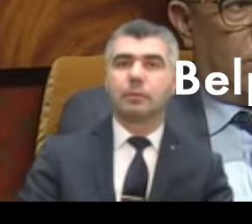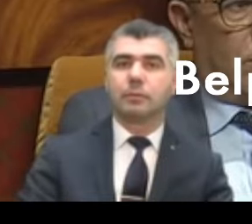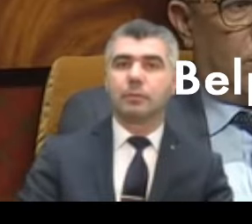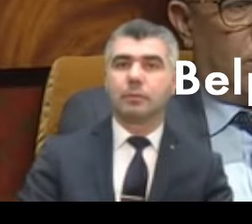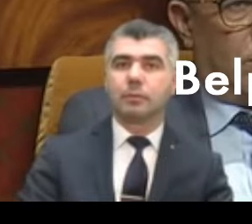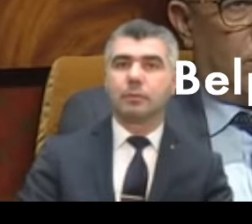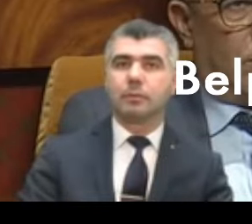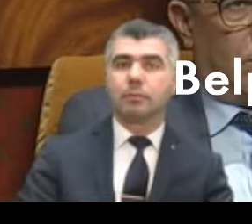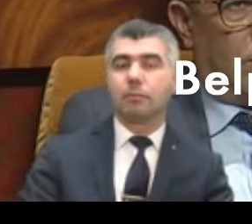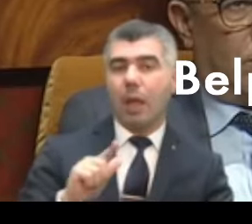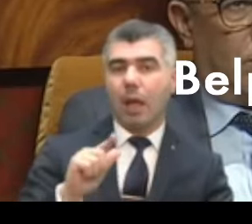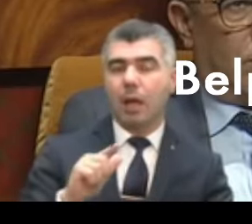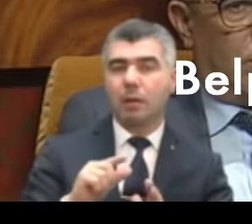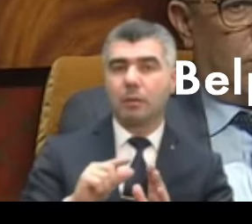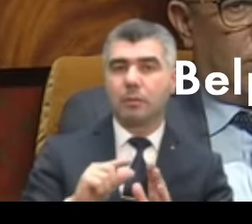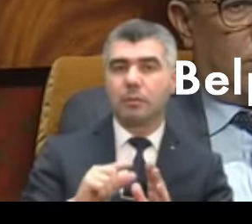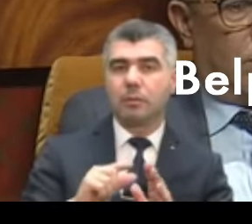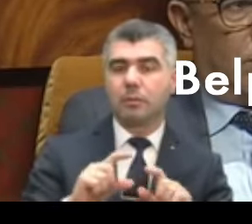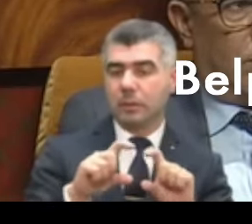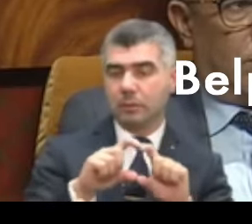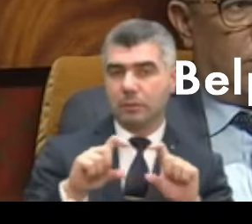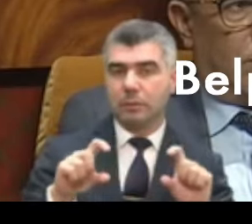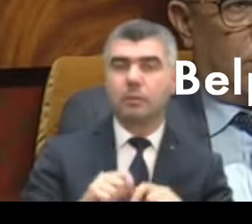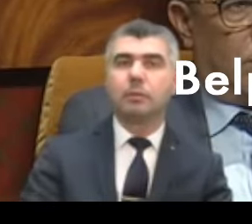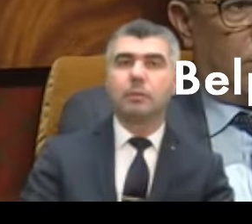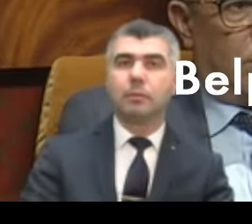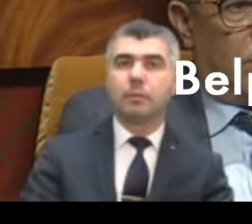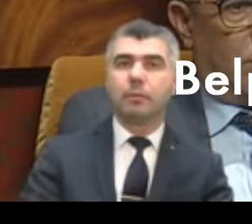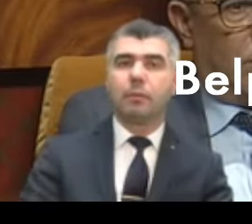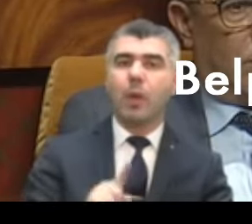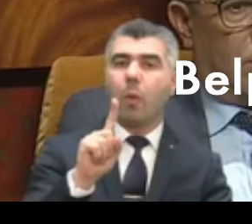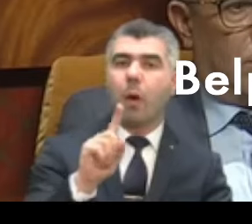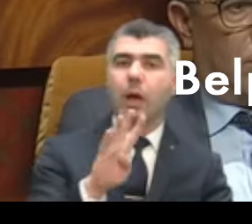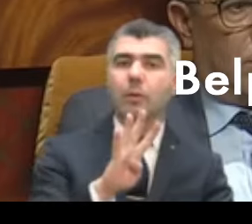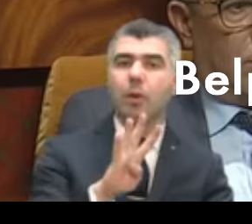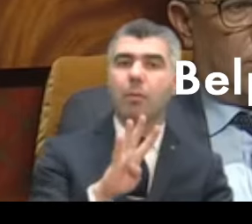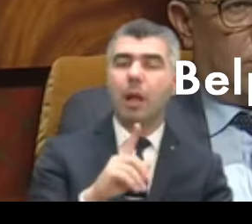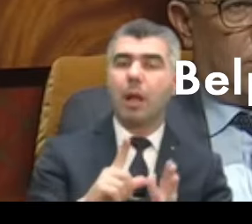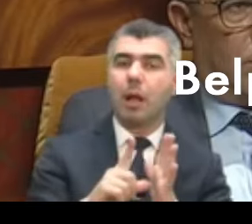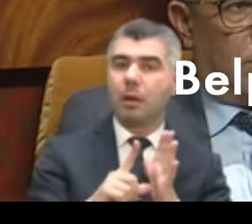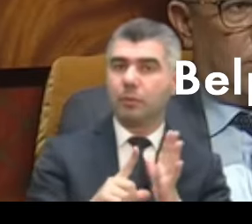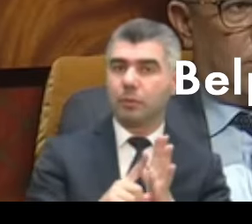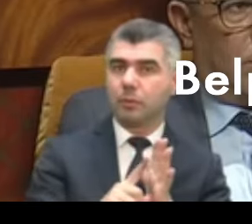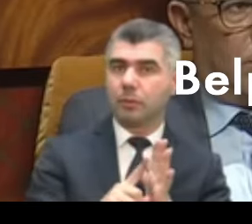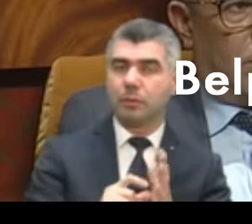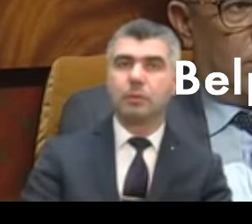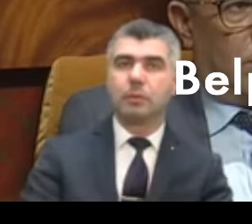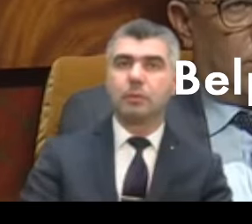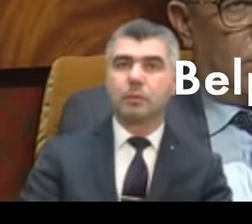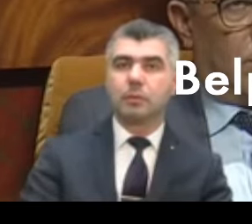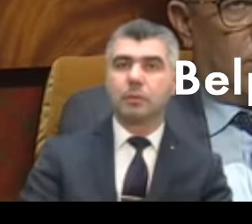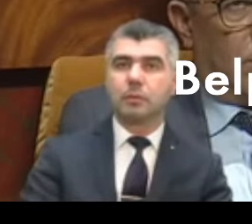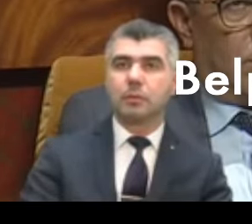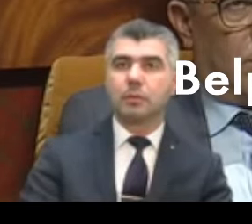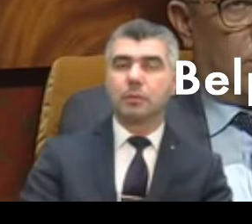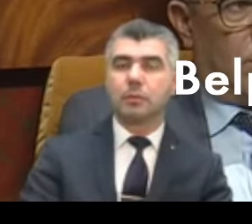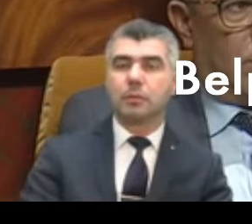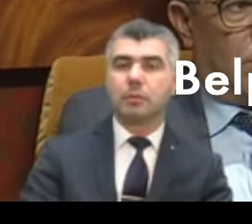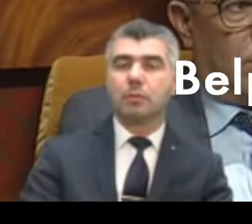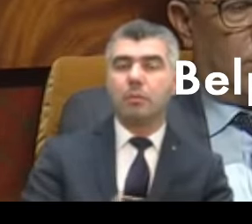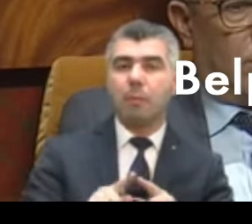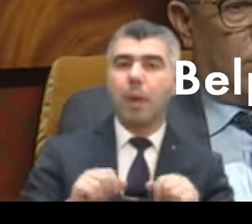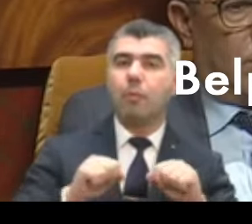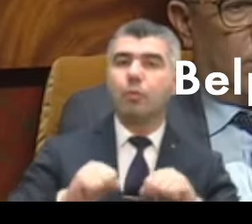نجد فقط 41 مقترح قانون وعلى مستوى